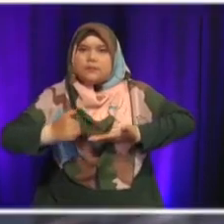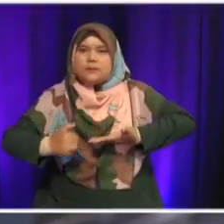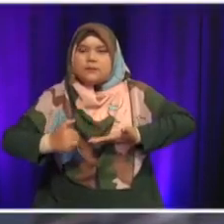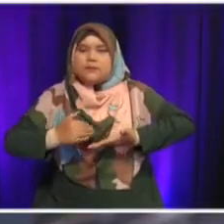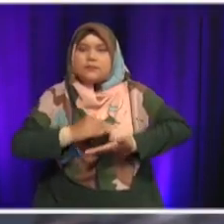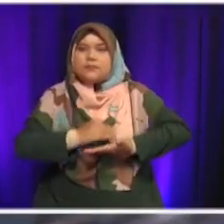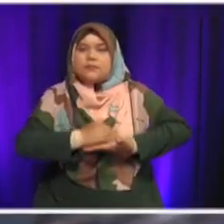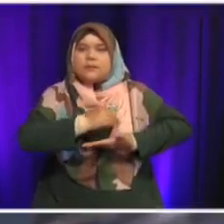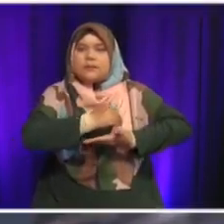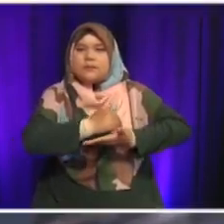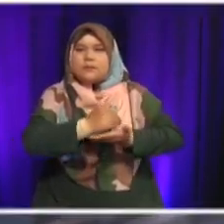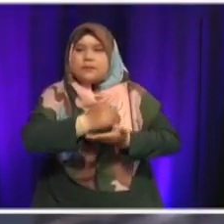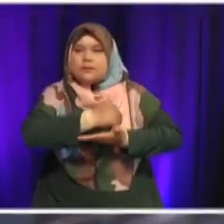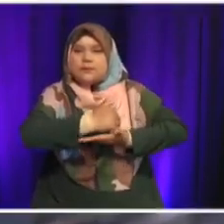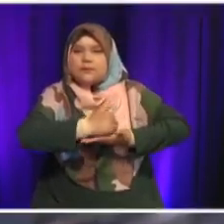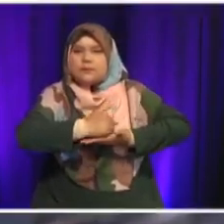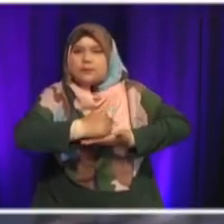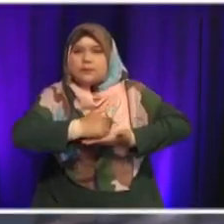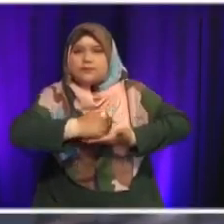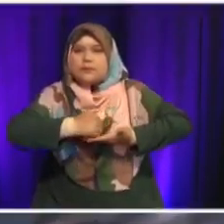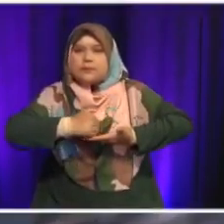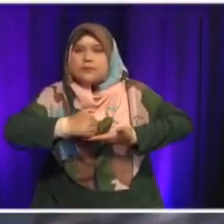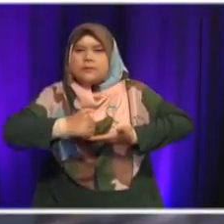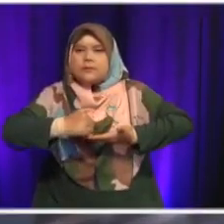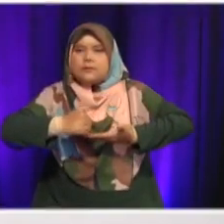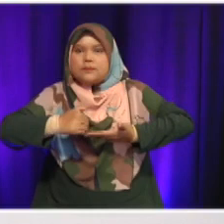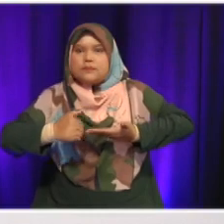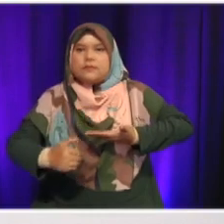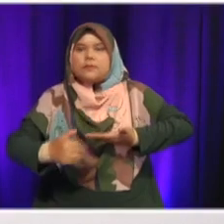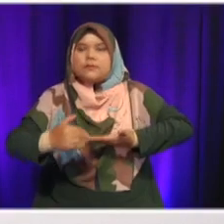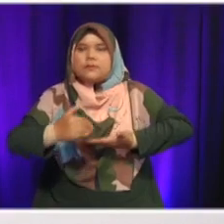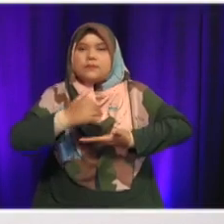posekaut dan timbus kau dan timbus